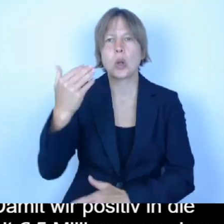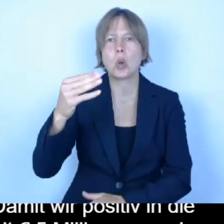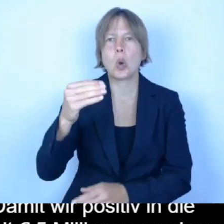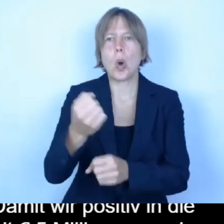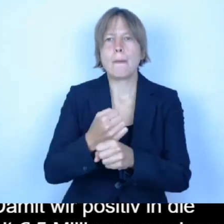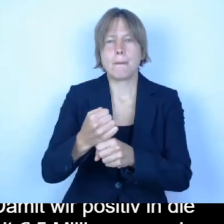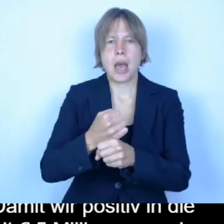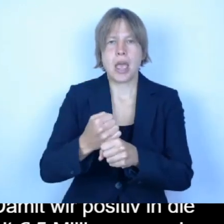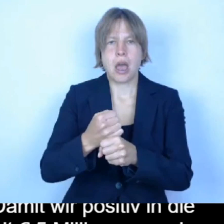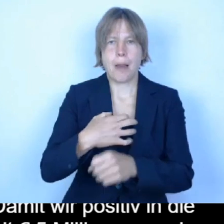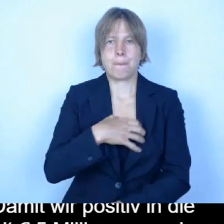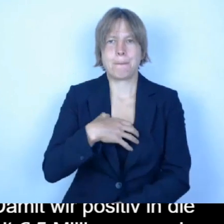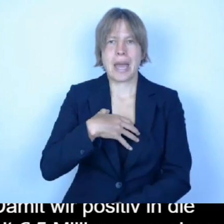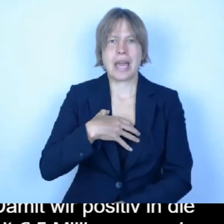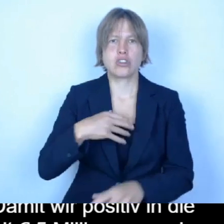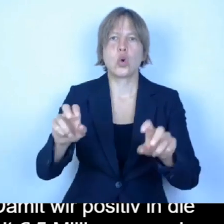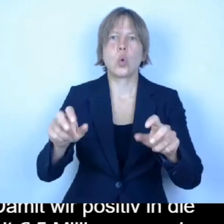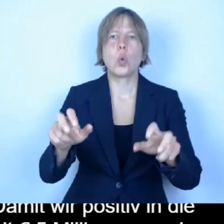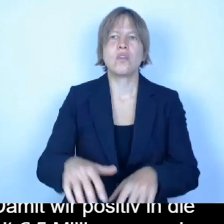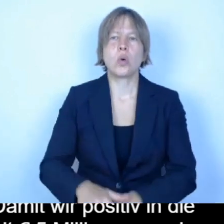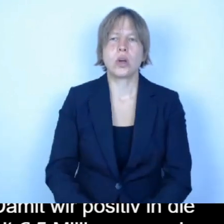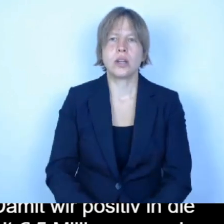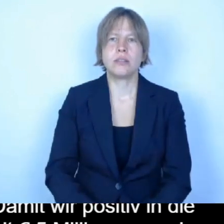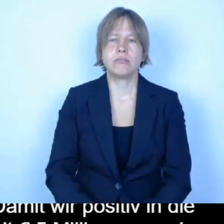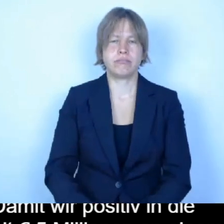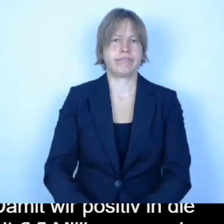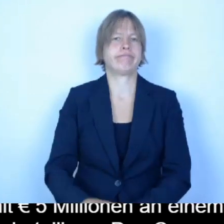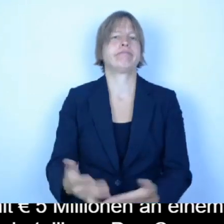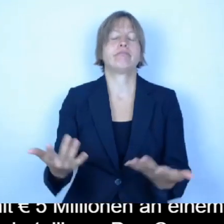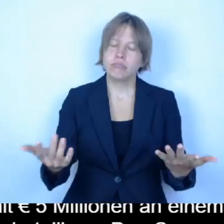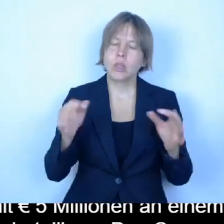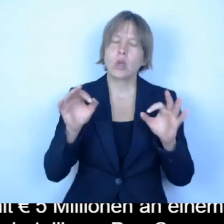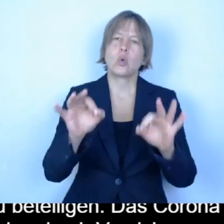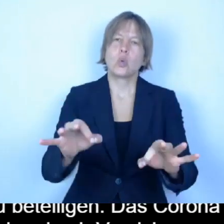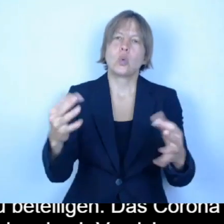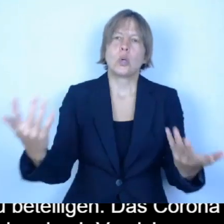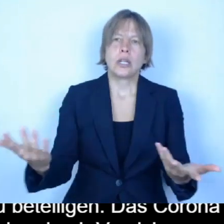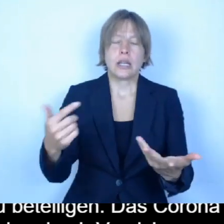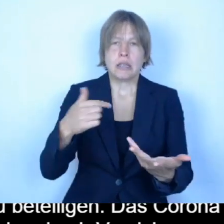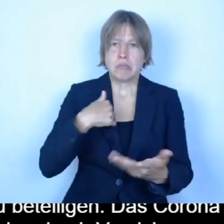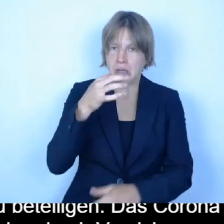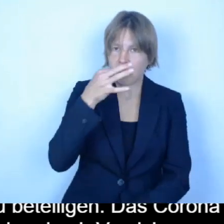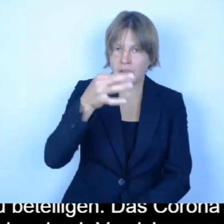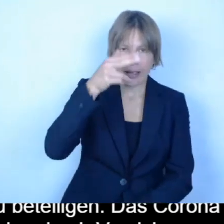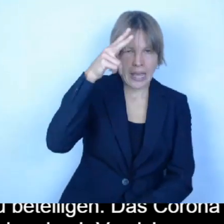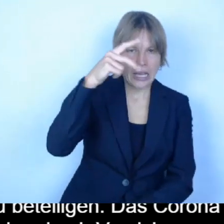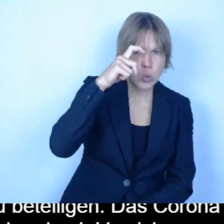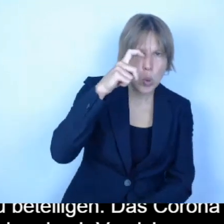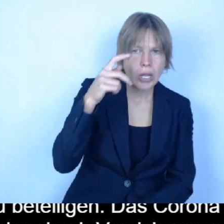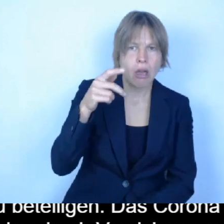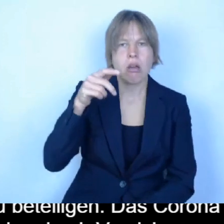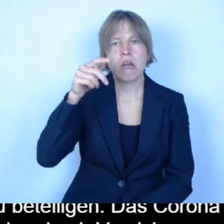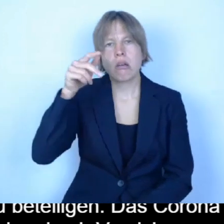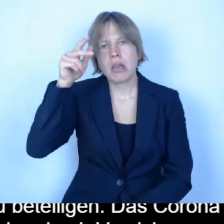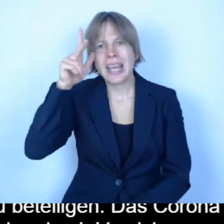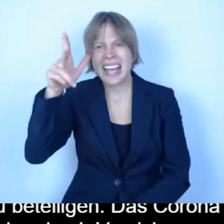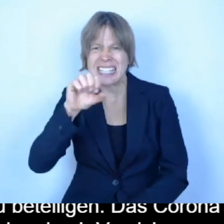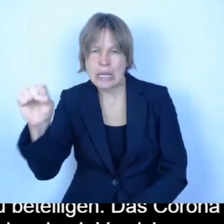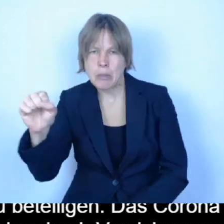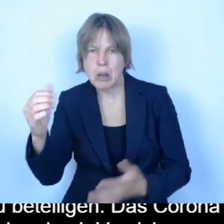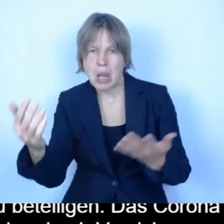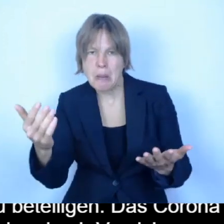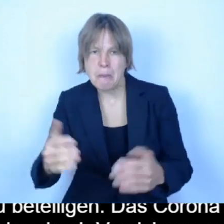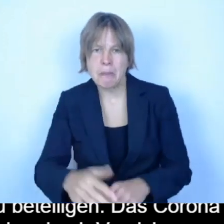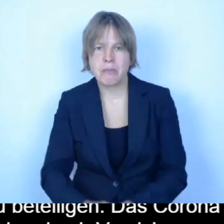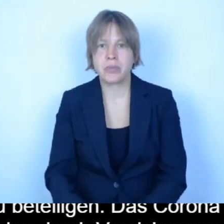Herr Söder, Herrn Siebler. Herr Söder, der Herr Stückel hatte letzte Woche heftig für ein Konzept geworben für die